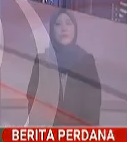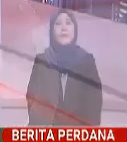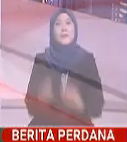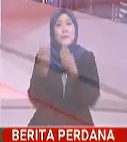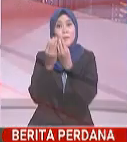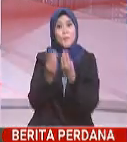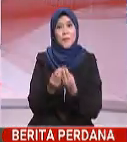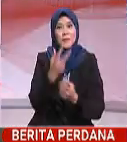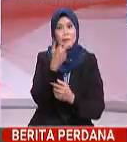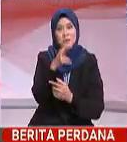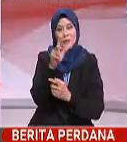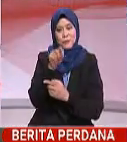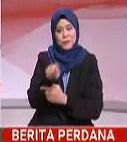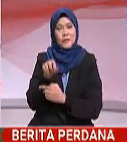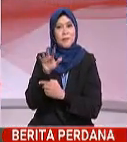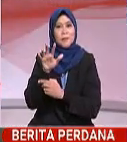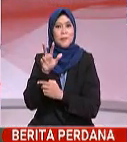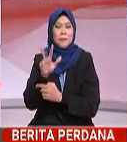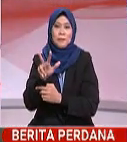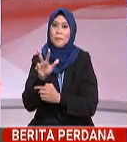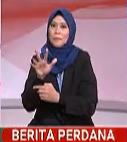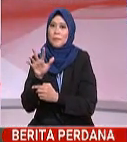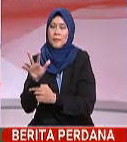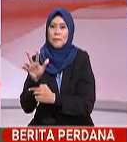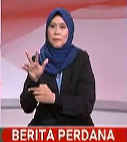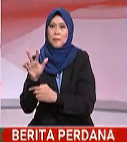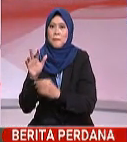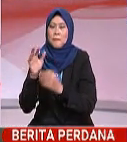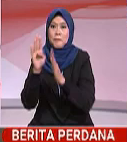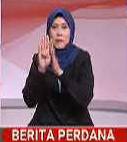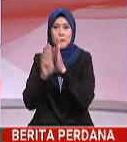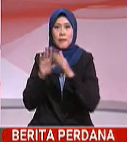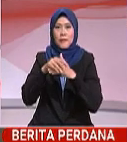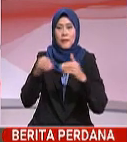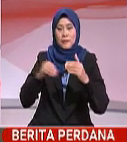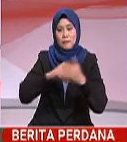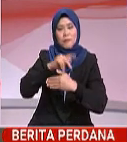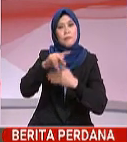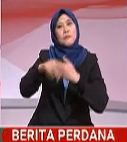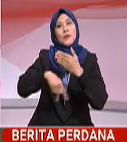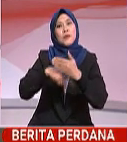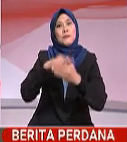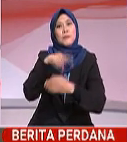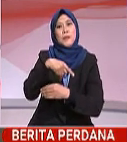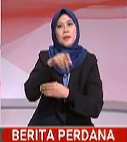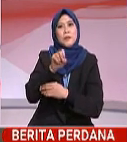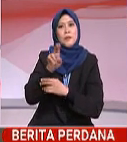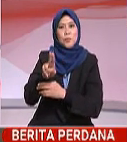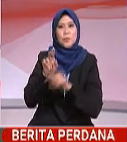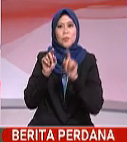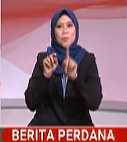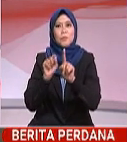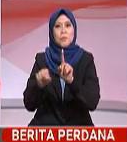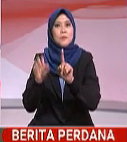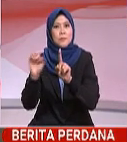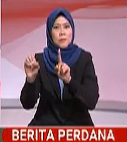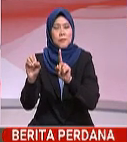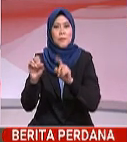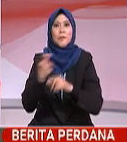Sejumlah RM13.53 bilion telah disalurkan di bawah program subsidi upah PSU